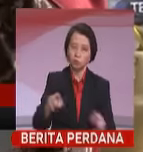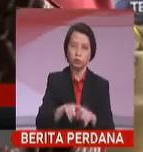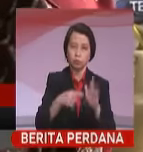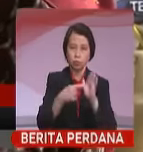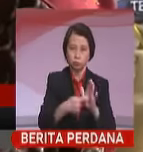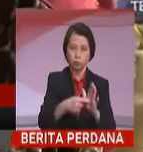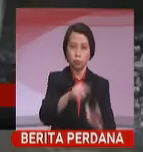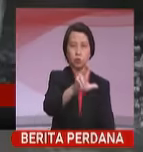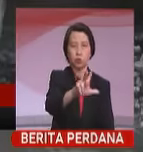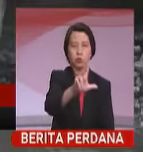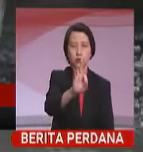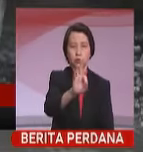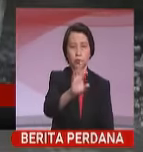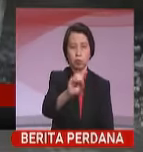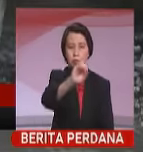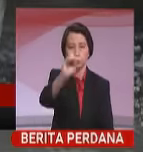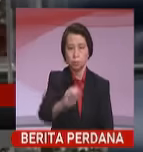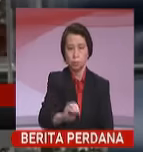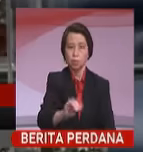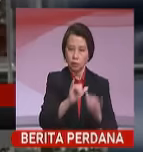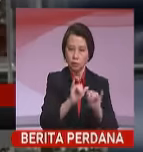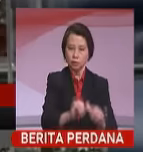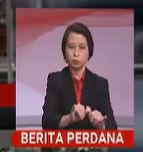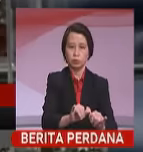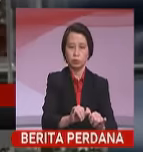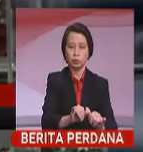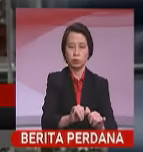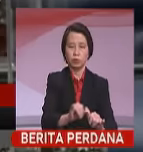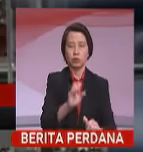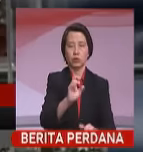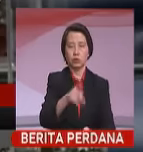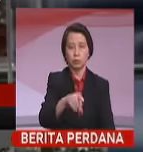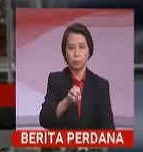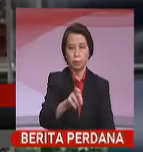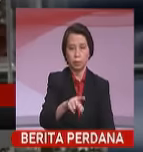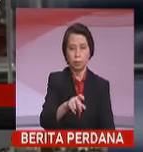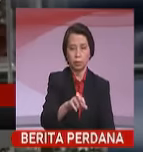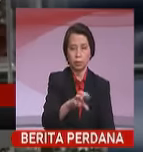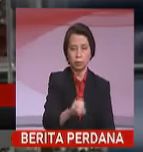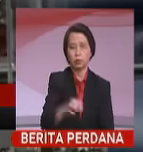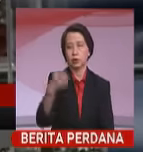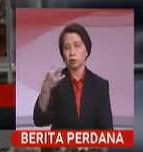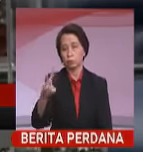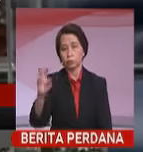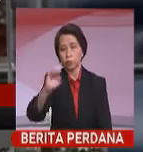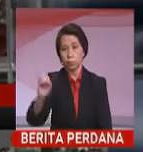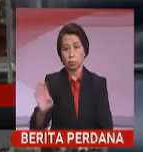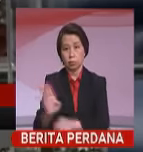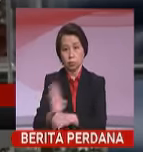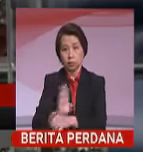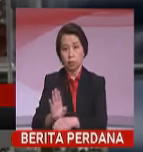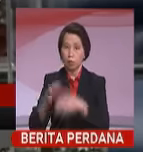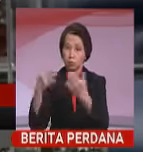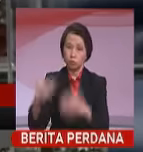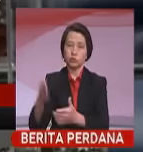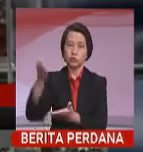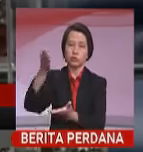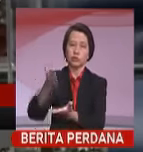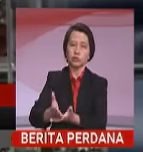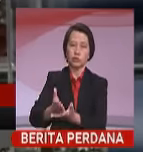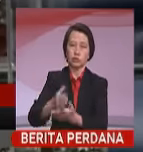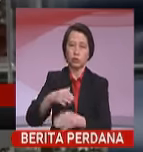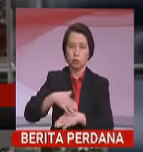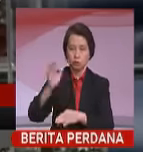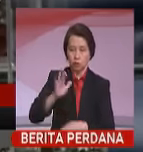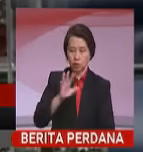hanya 39% masih operasi manakala sebanyak 17% perniagaan telah berhenti dan